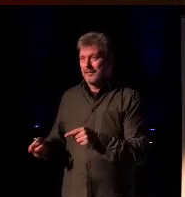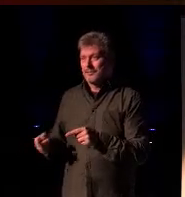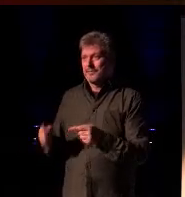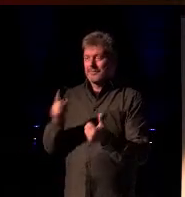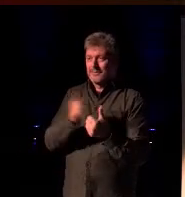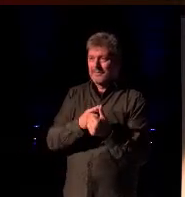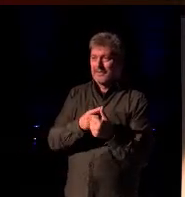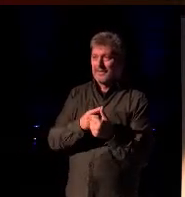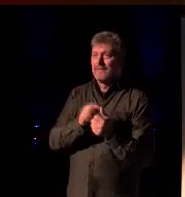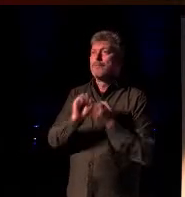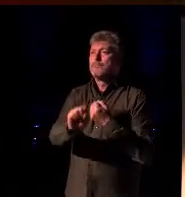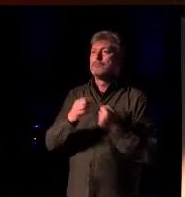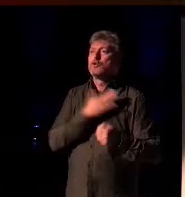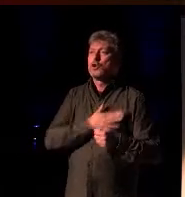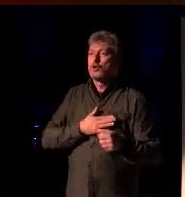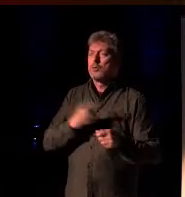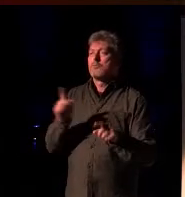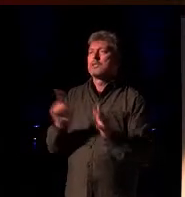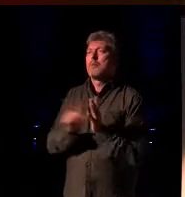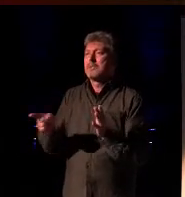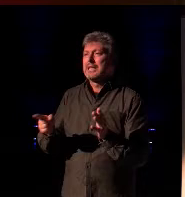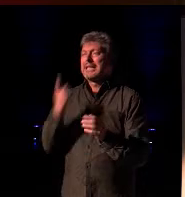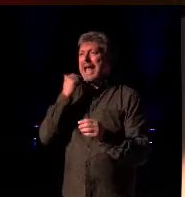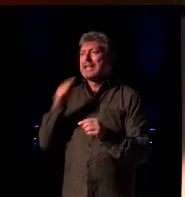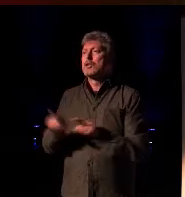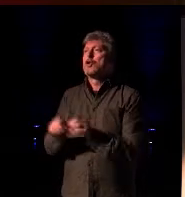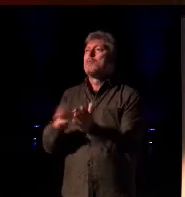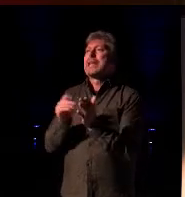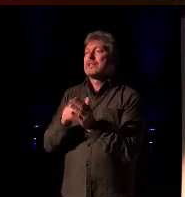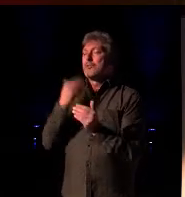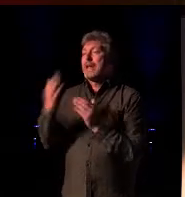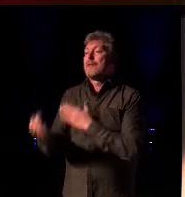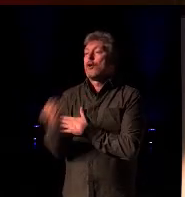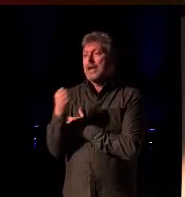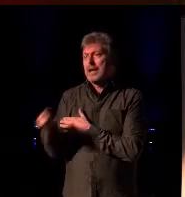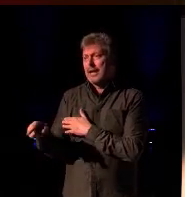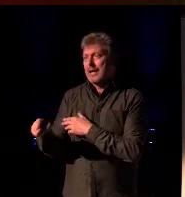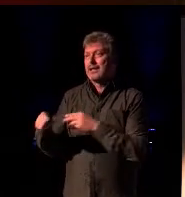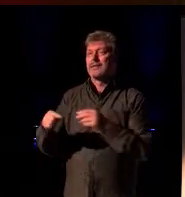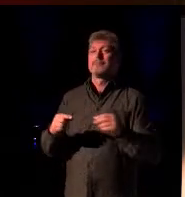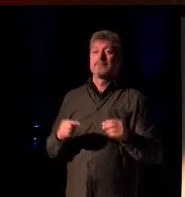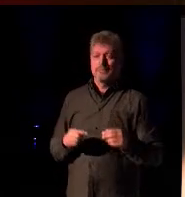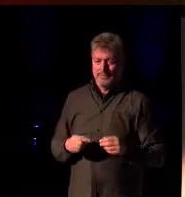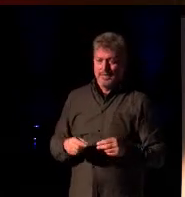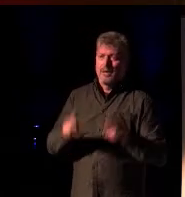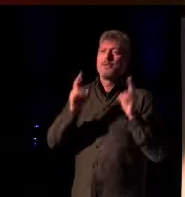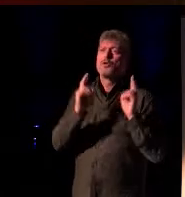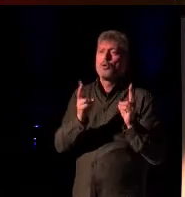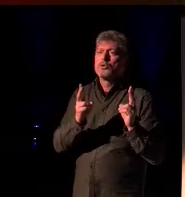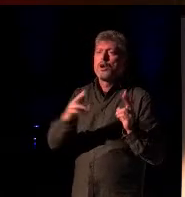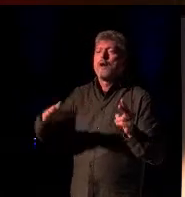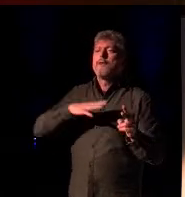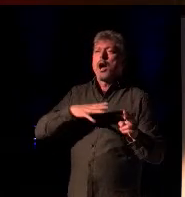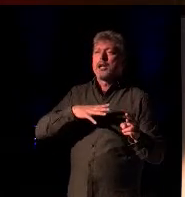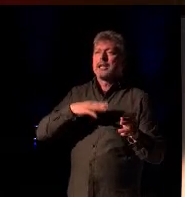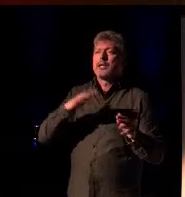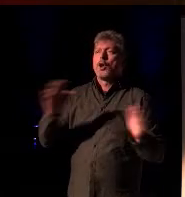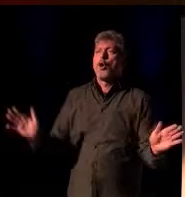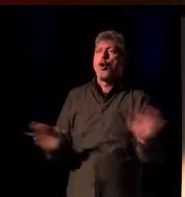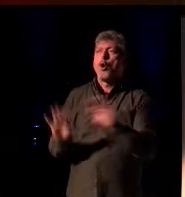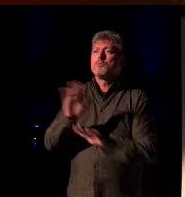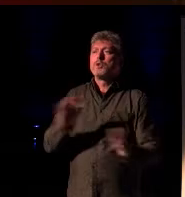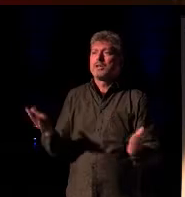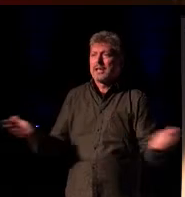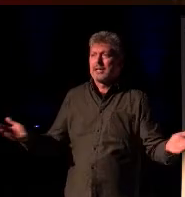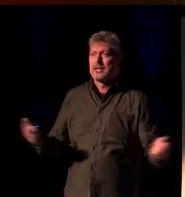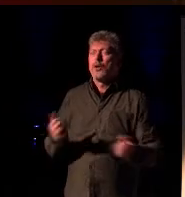eldre som ressurs forsterkes. Så er det fagligheten i omsorgstjenestene. Styrke basiskompetansen hos